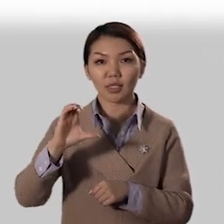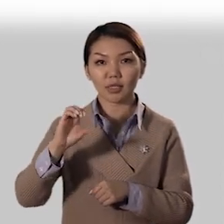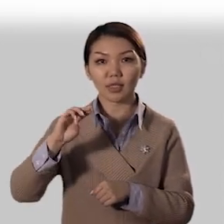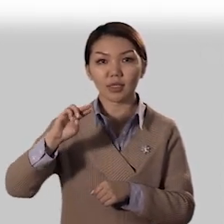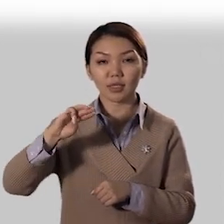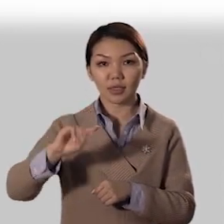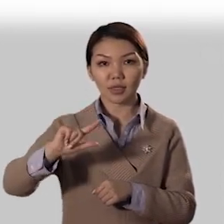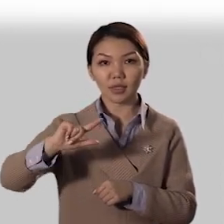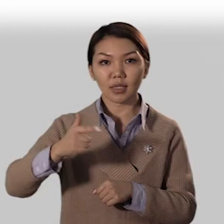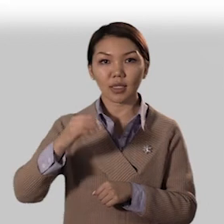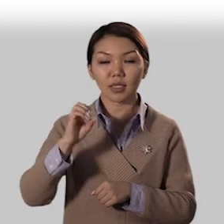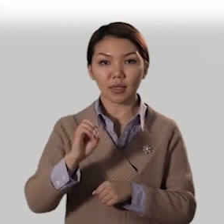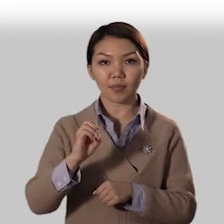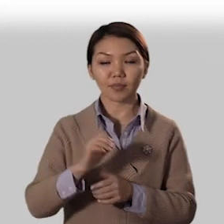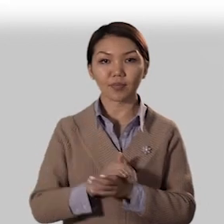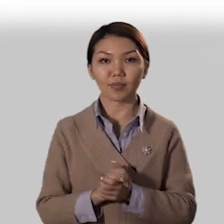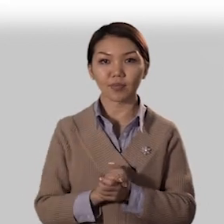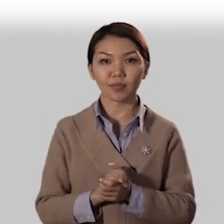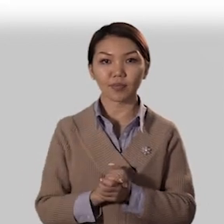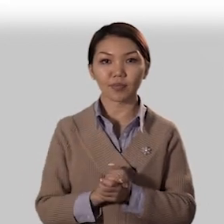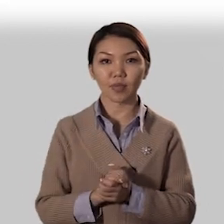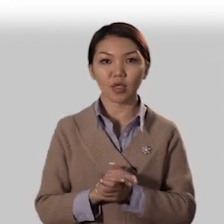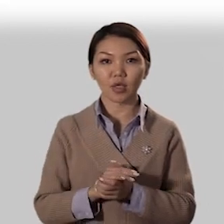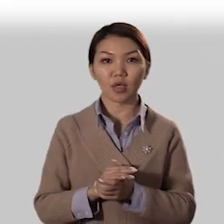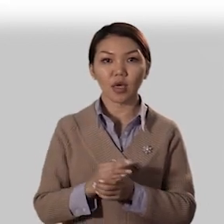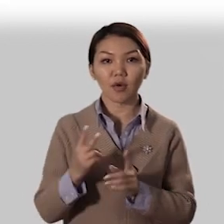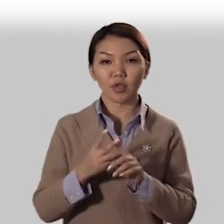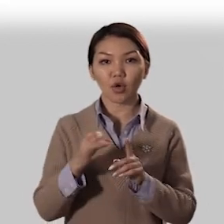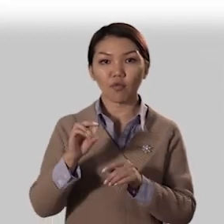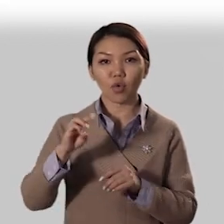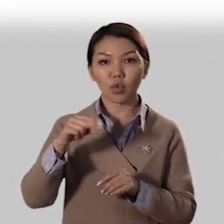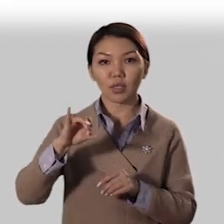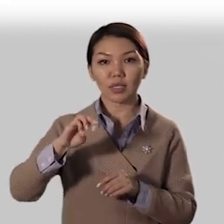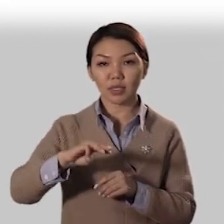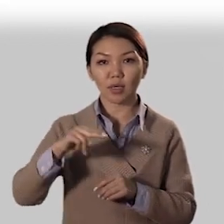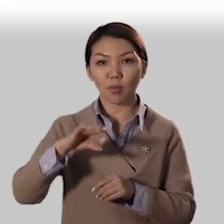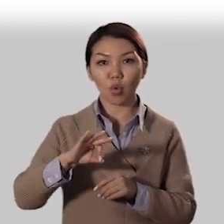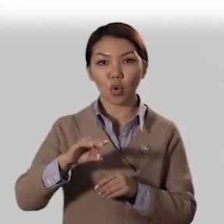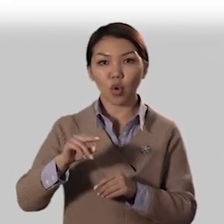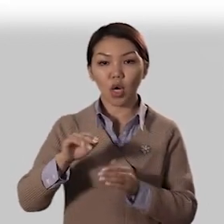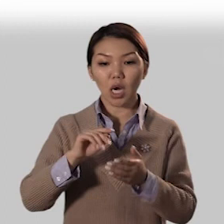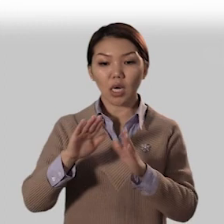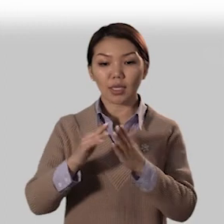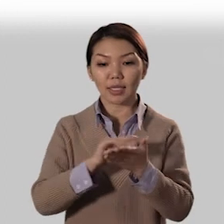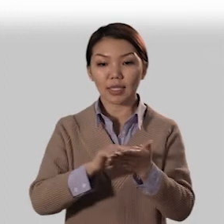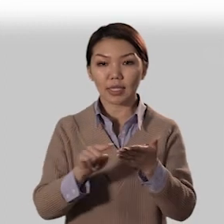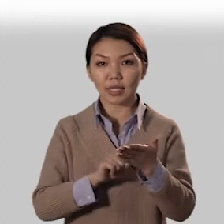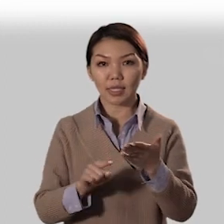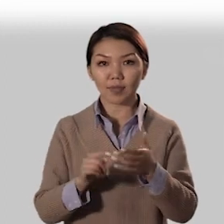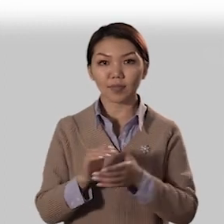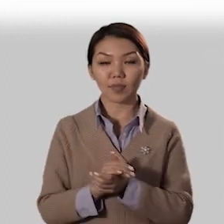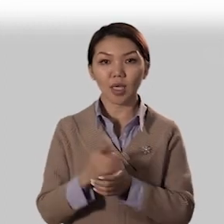склонение предложный падеж вводит по книге буква е первое склонение дательный